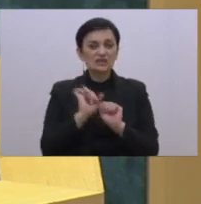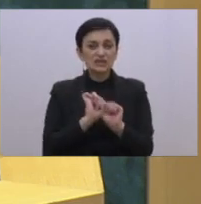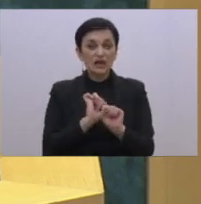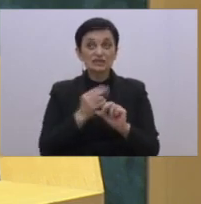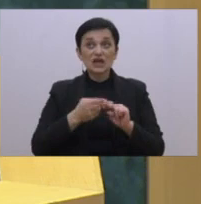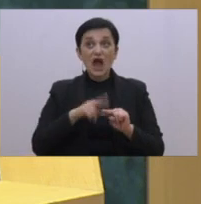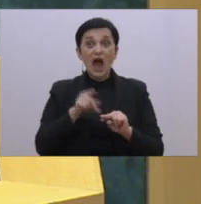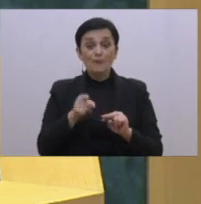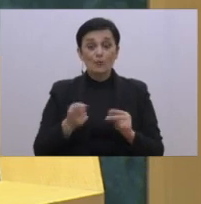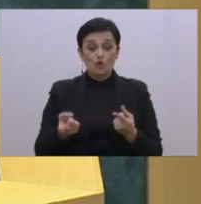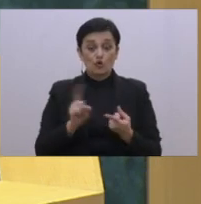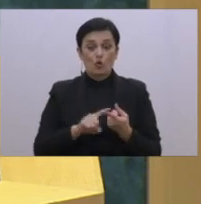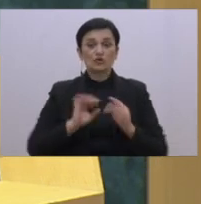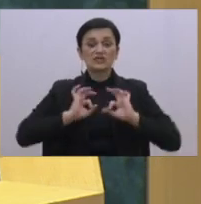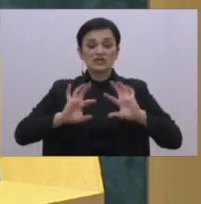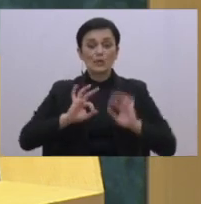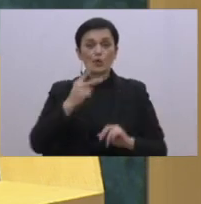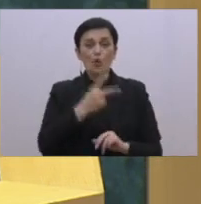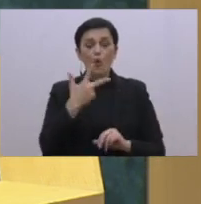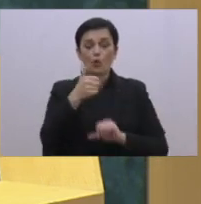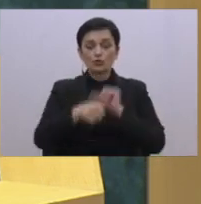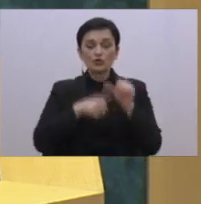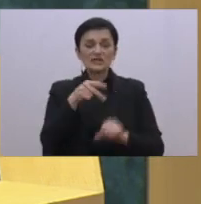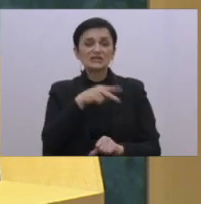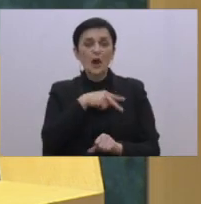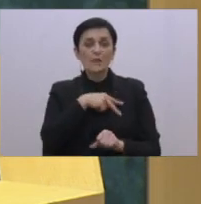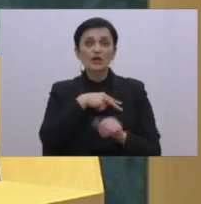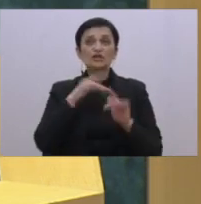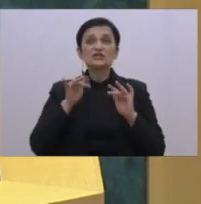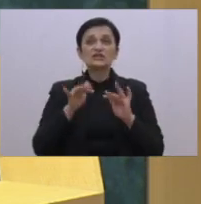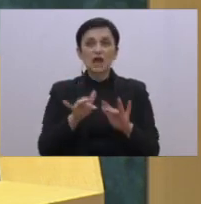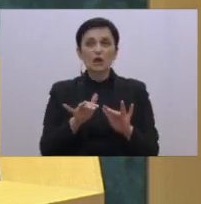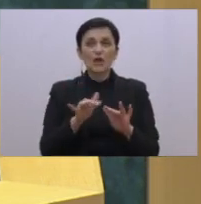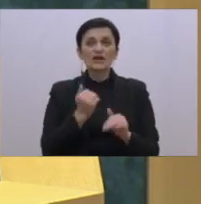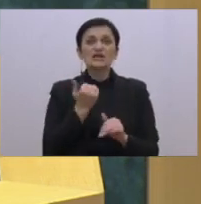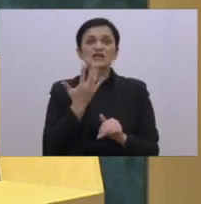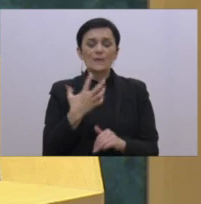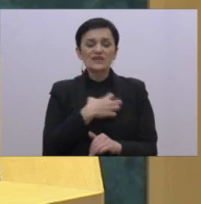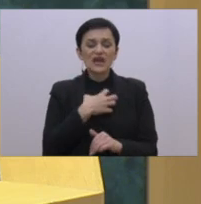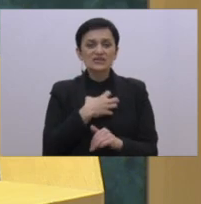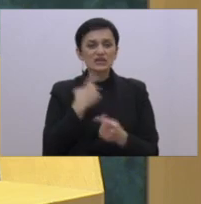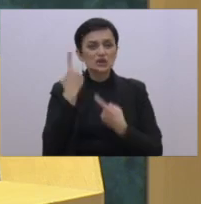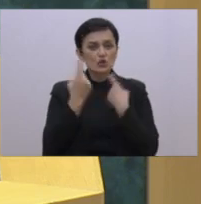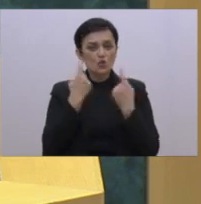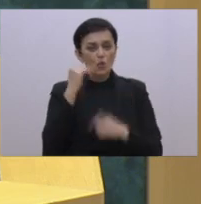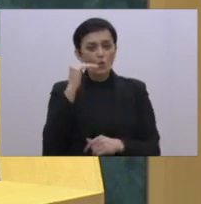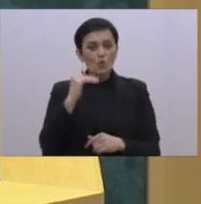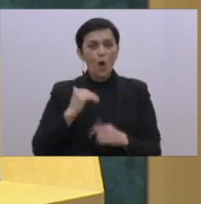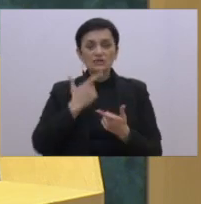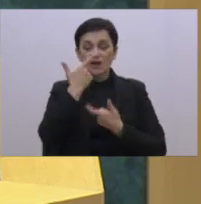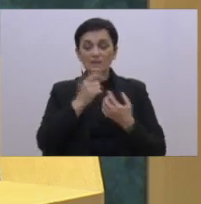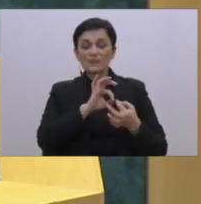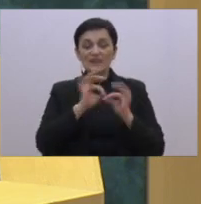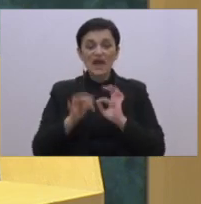ამ კონტექსტში წარმოგიდგენთ 2023 წლის საპარლამენტო საქმიანობის რამდენიმე ძირითად მონაცემს. უფრო